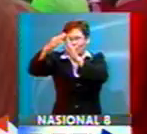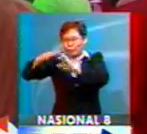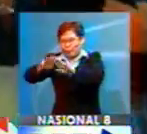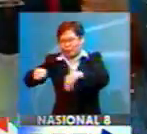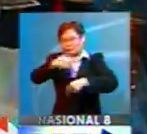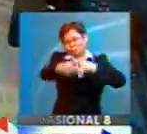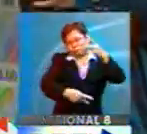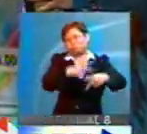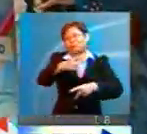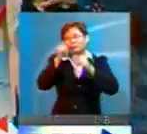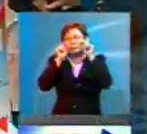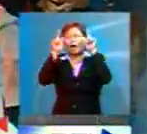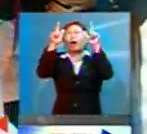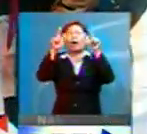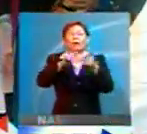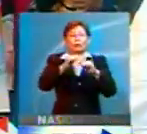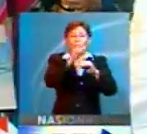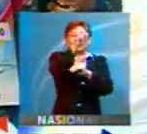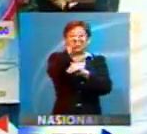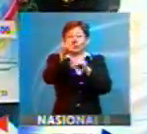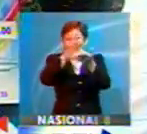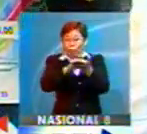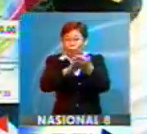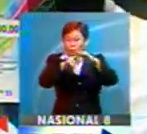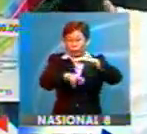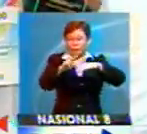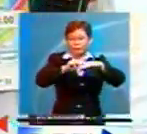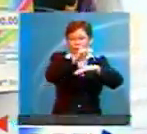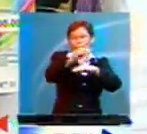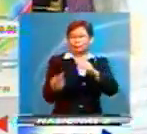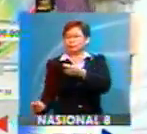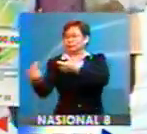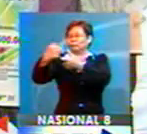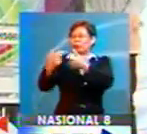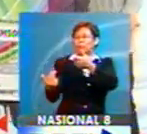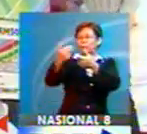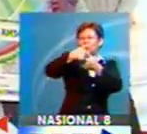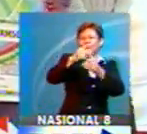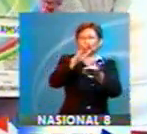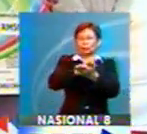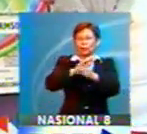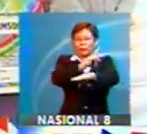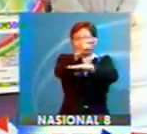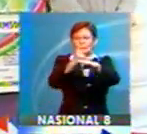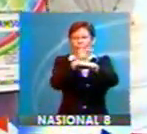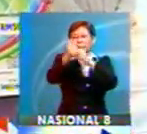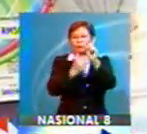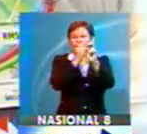pelajar. Lebih 1,000 sekolah rendah dan menengah menyertai pertandingan kitar semula sekolah-sekolah peringkat kebangsaan